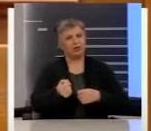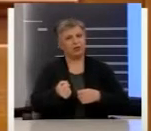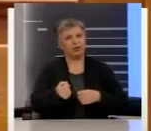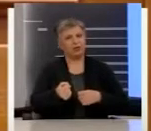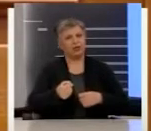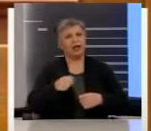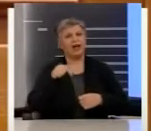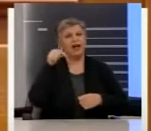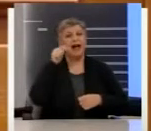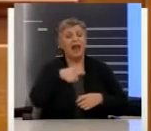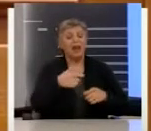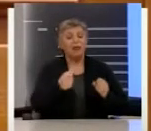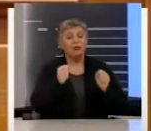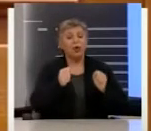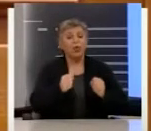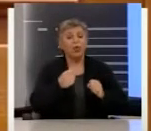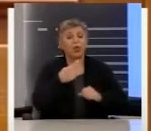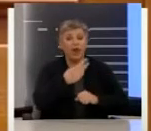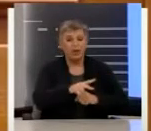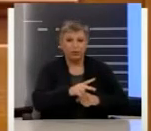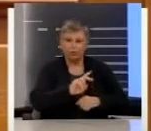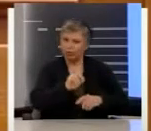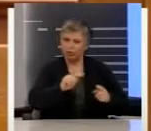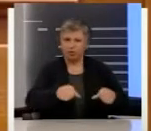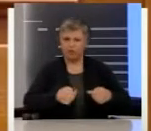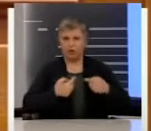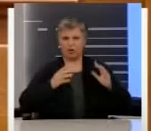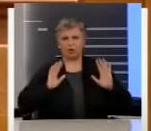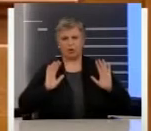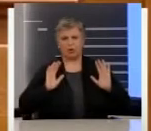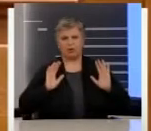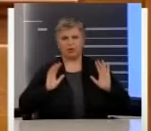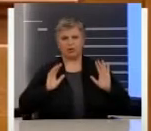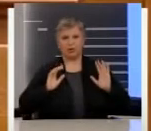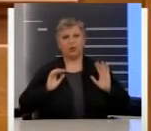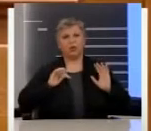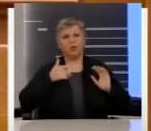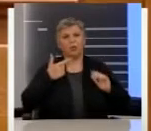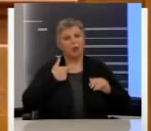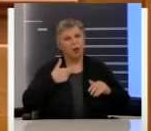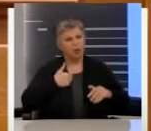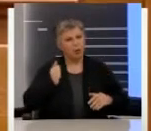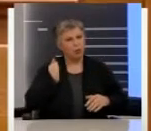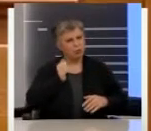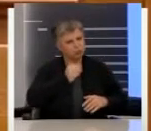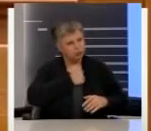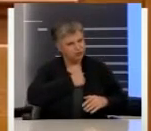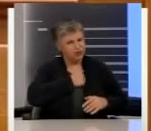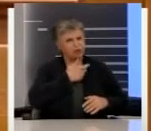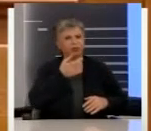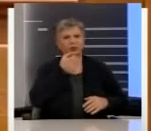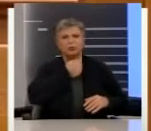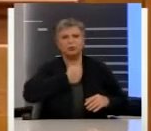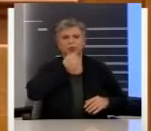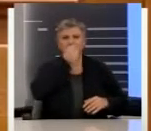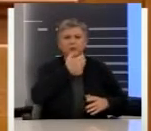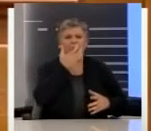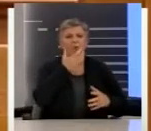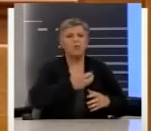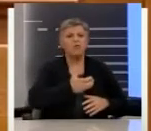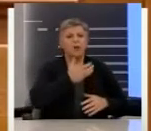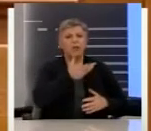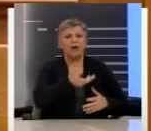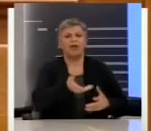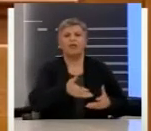Θεωρώ ως φιλελεύθερος άνθρωπος ότι και οι ιεράρχες και η Εκκλησία, όχι